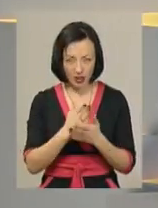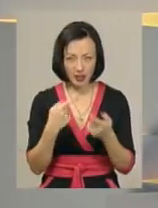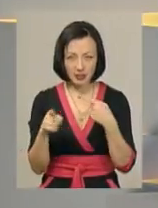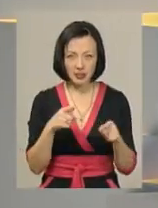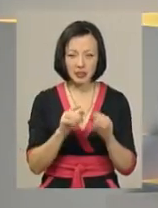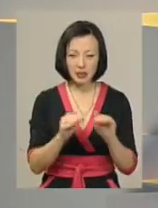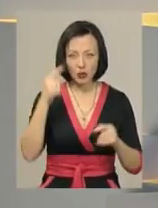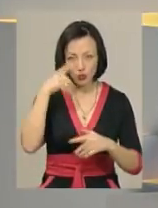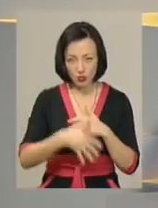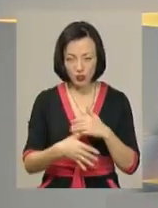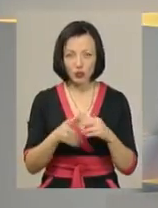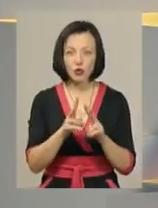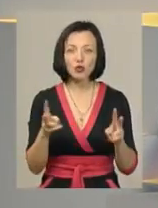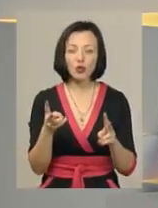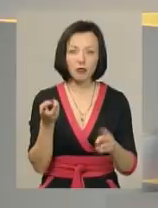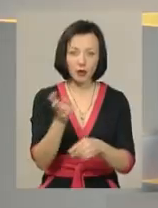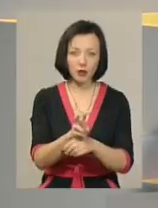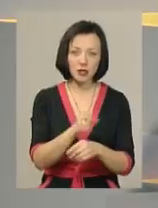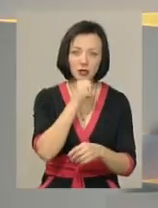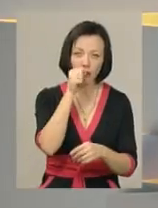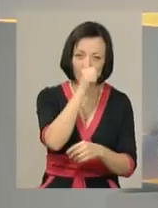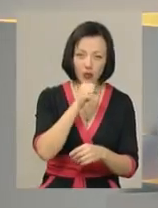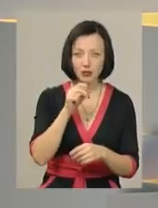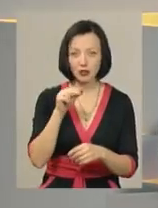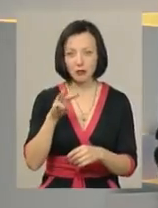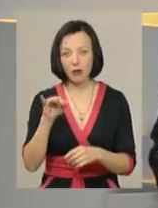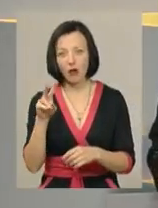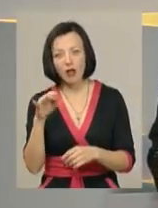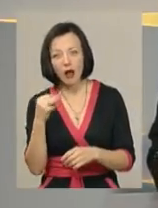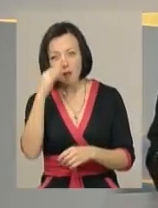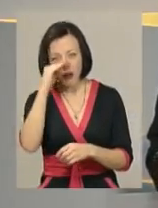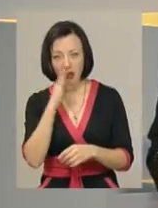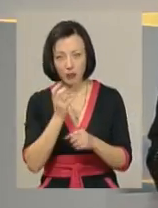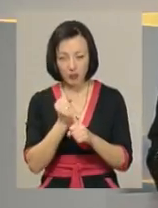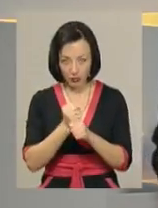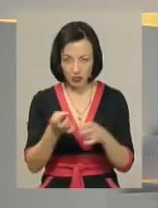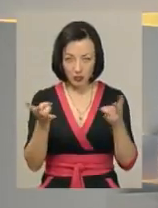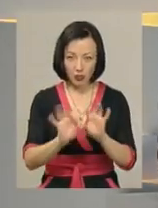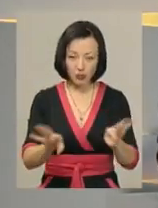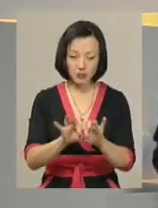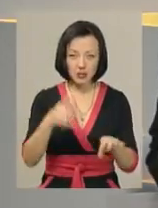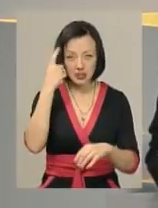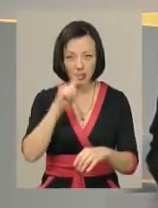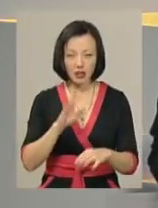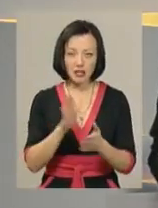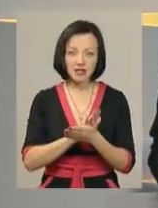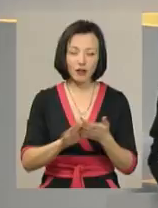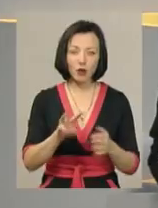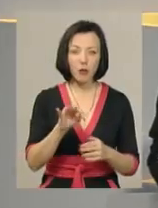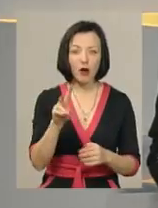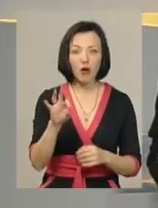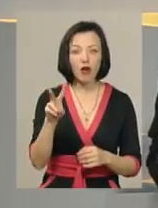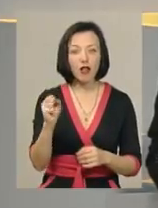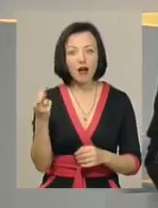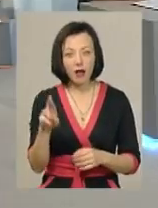різниця Діти розуміють що це хто до них мусить приходити батькам потрібно щось робити для того щоб там дитина знала тільки Святого Миколая